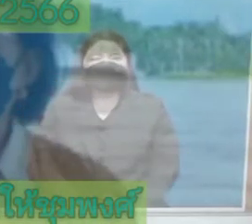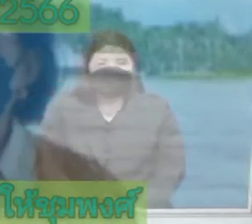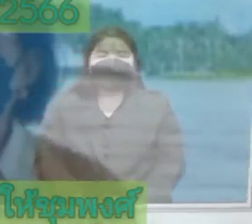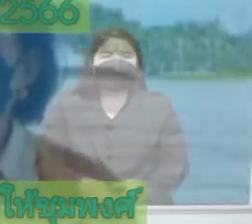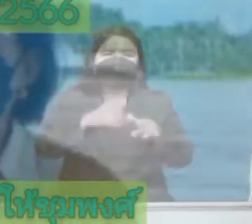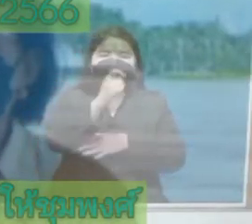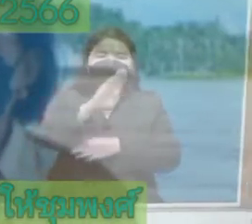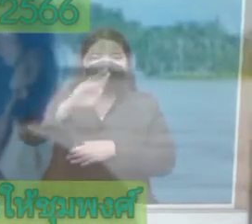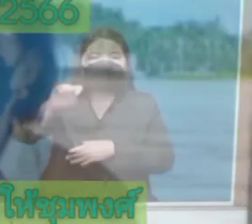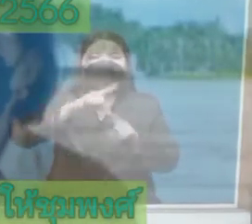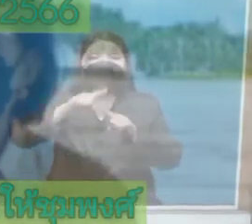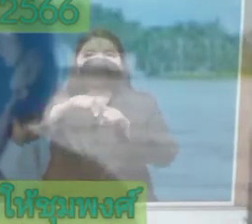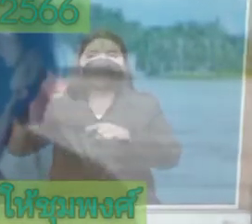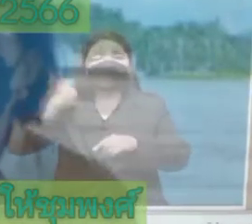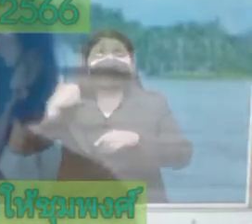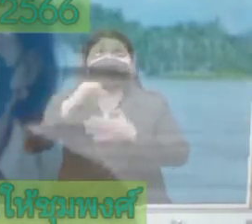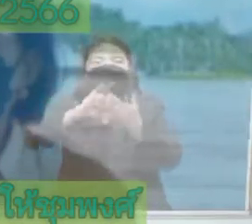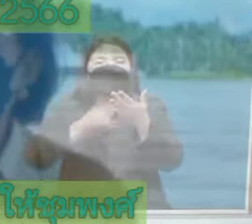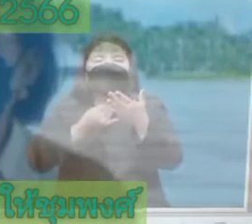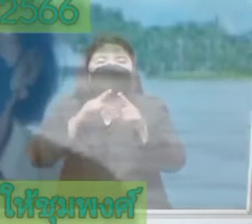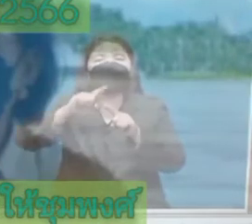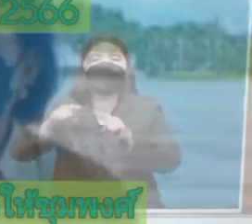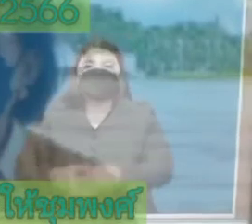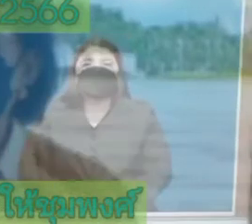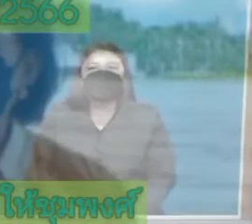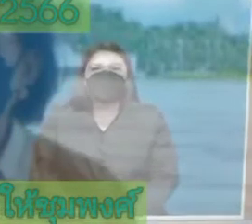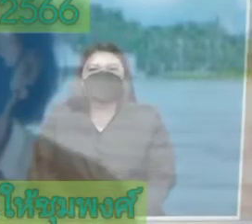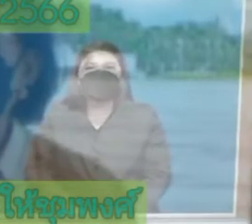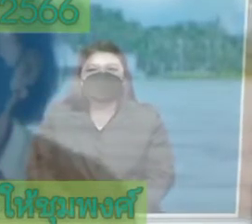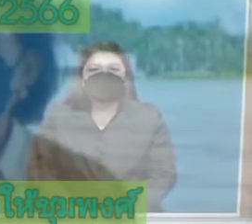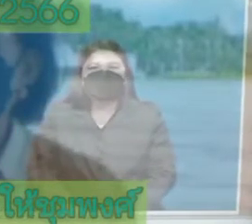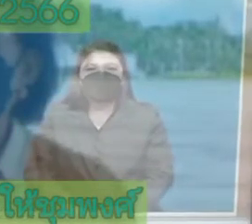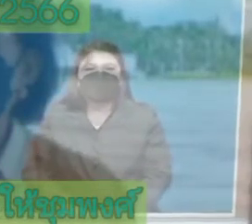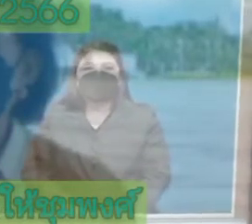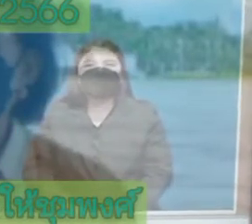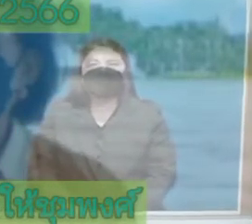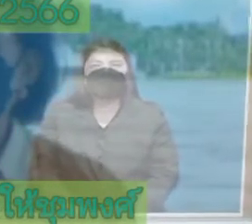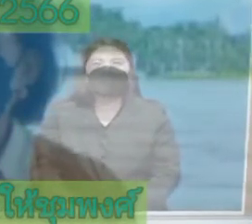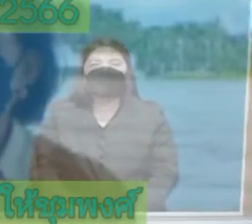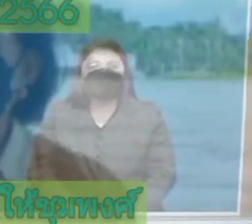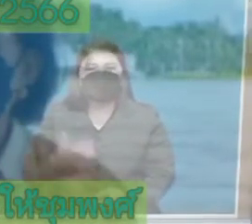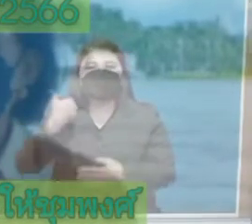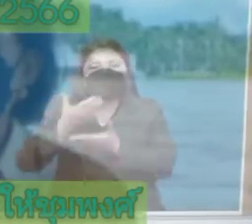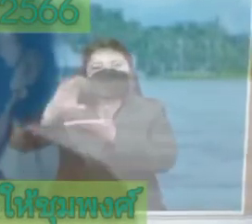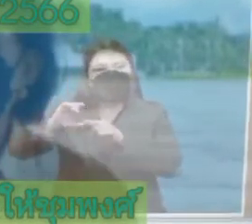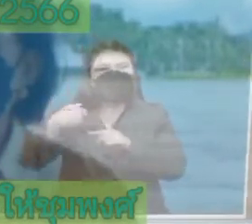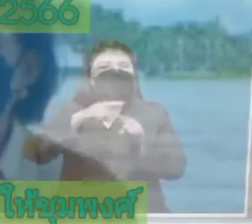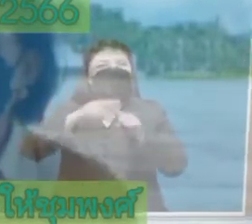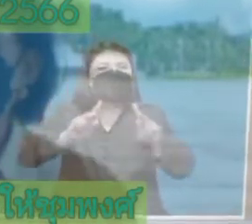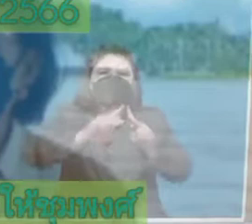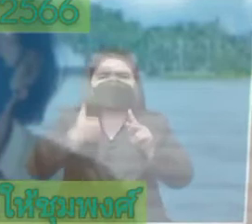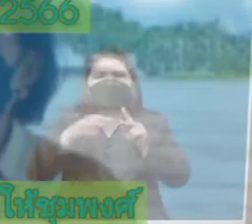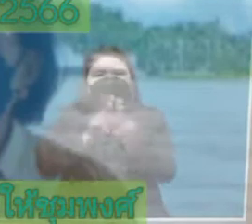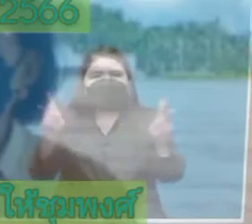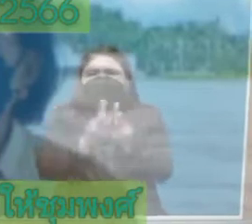ไม่ว่าจะท้องถิ่นจากจังหวัดขึ้นมานะครับกระทรวงดำรงกรมก็ผ่านกันขึ้นมาคณะทำงานสำนักงานสภาพัฒน์คณะกรรมการตรวจสอ